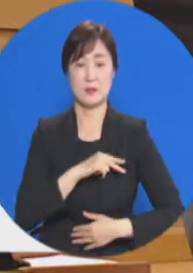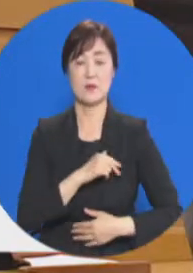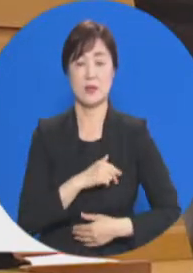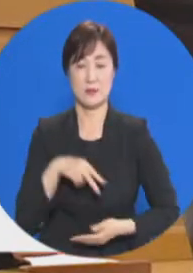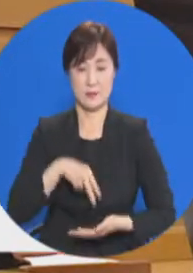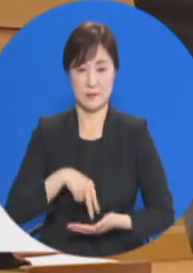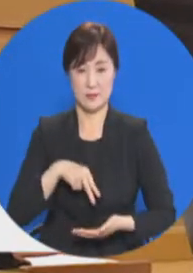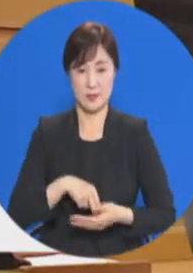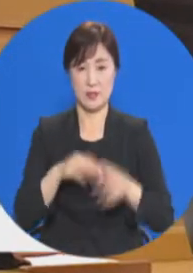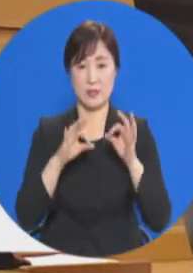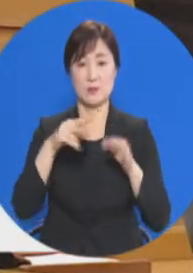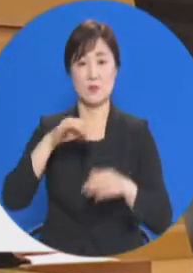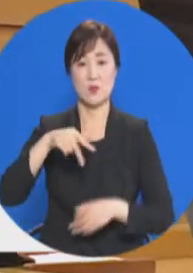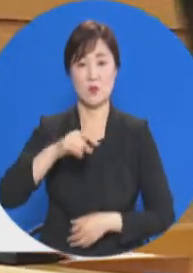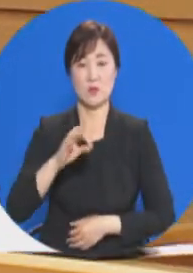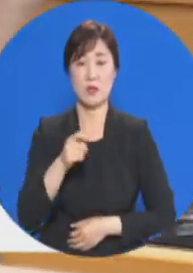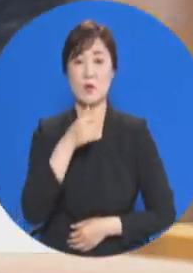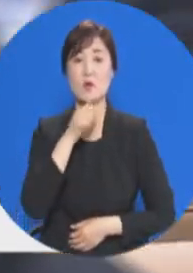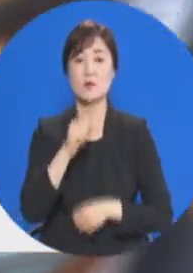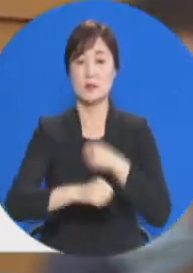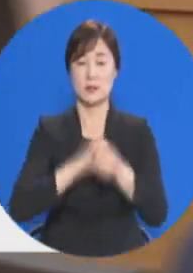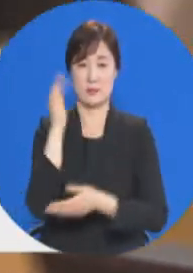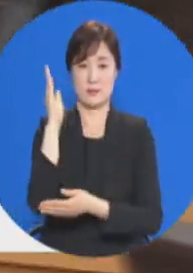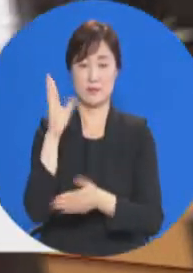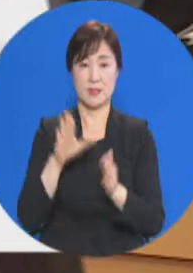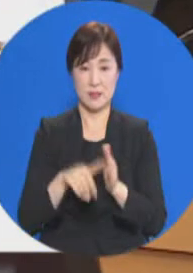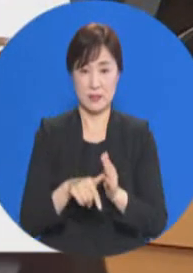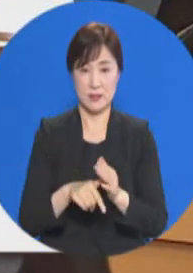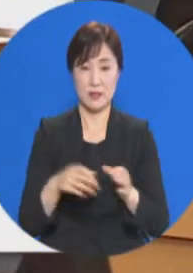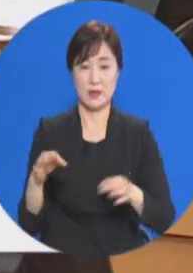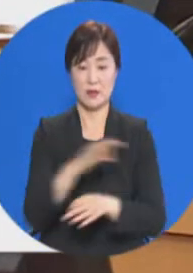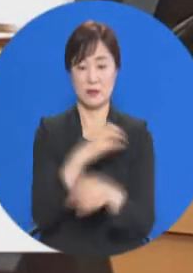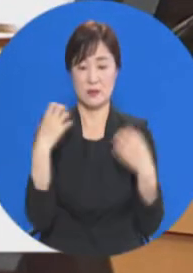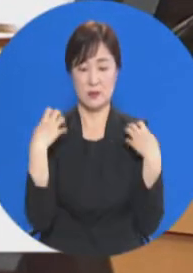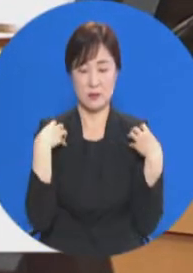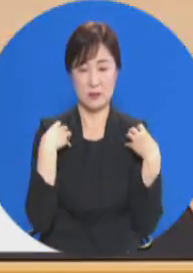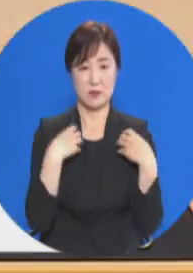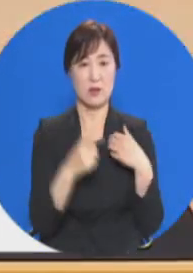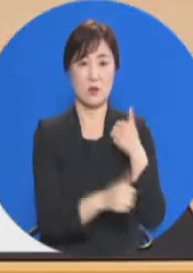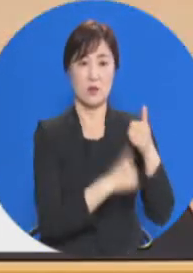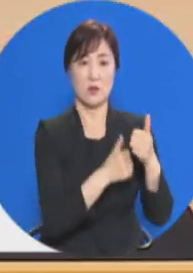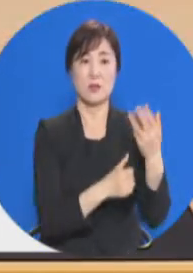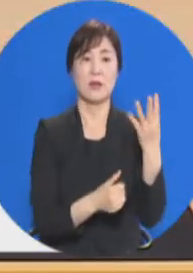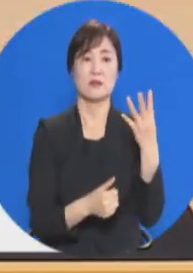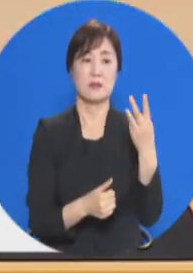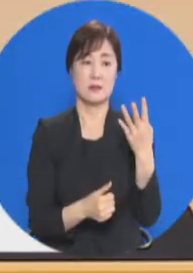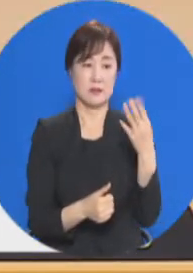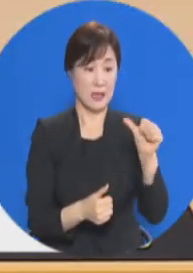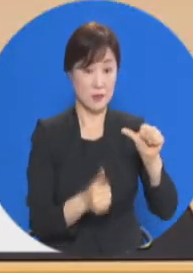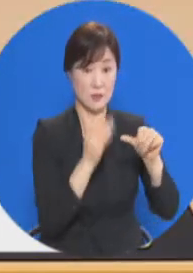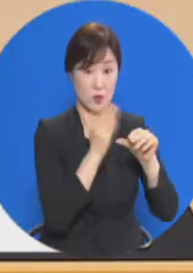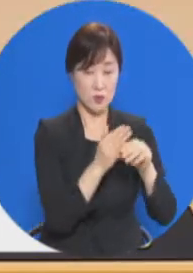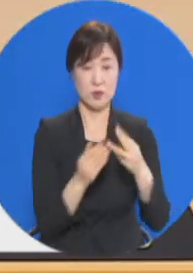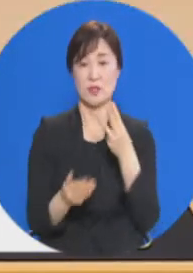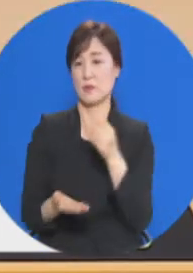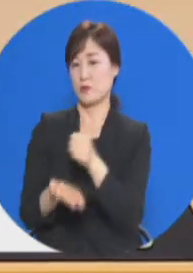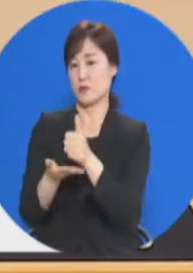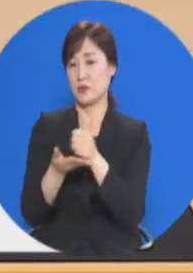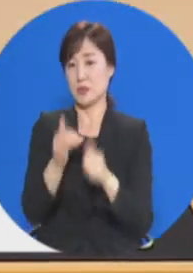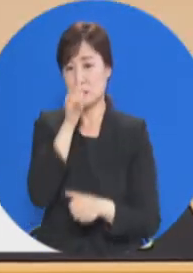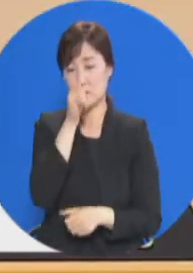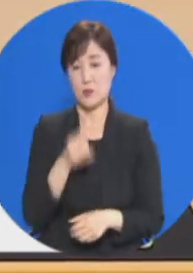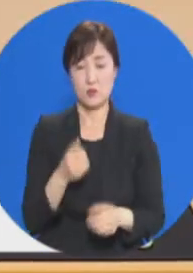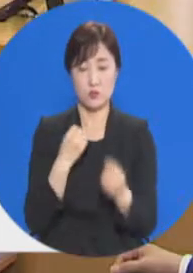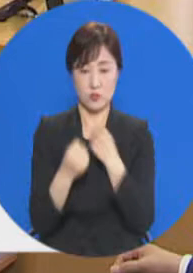의원은 최근 본회의 5분 자유발언에서 경제청 조합위원 가운데 3명을 도의회에서 추천하도록 규정돼 있는데도 본회의